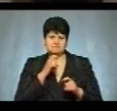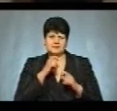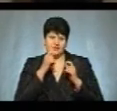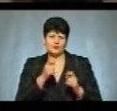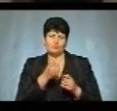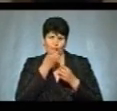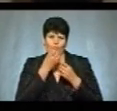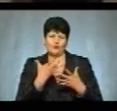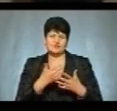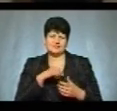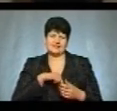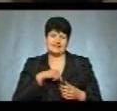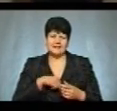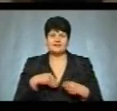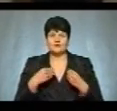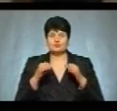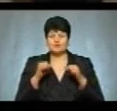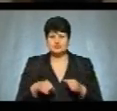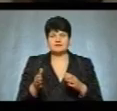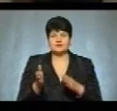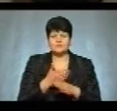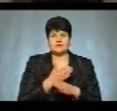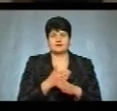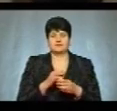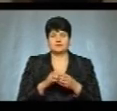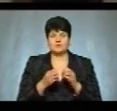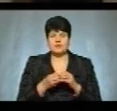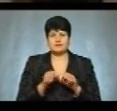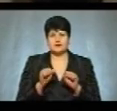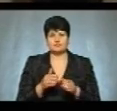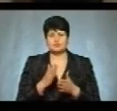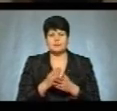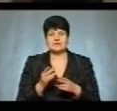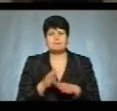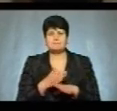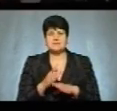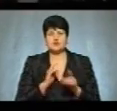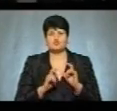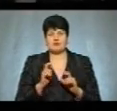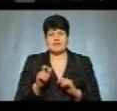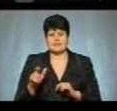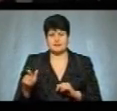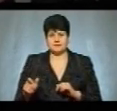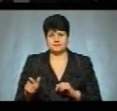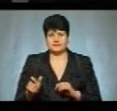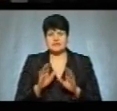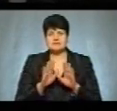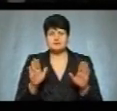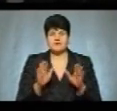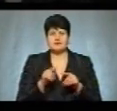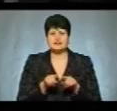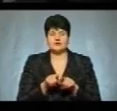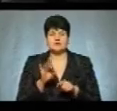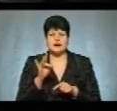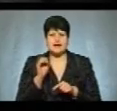Віддають можливість забрати якийсь певний бар'єр, який іноді може існувати між студентами і викладачами. Співав «Червону руту» і ректор